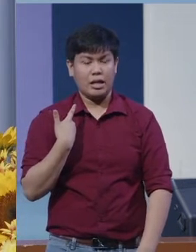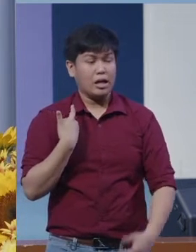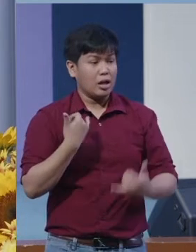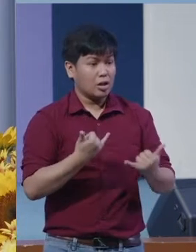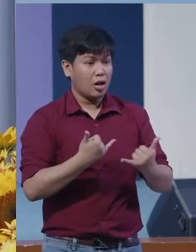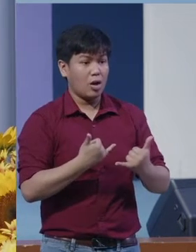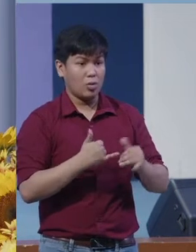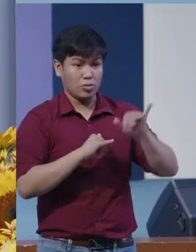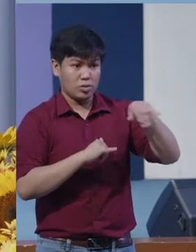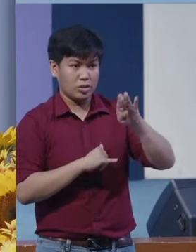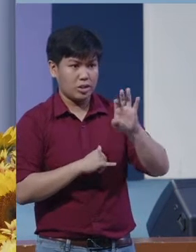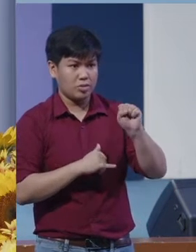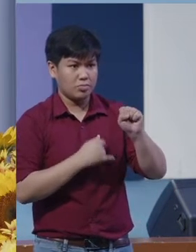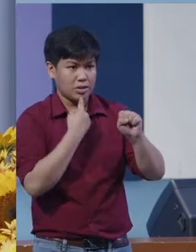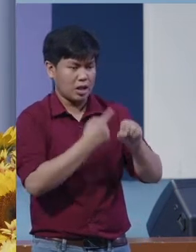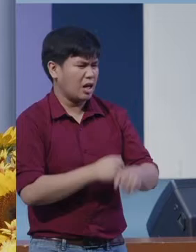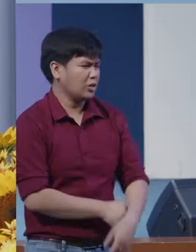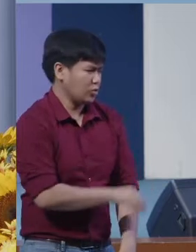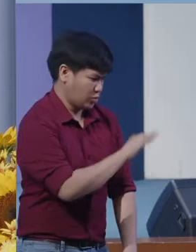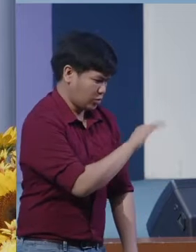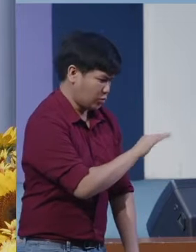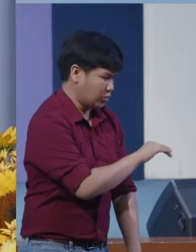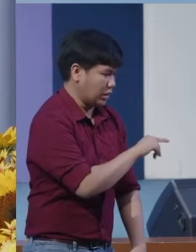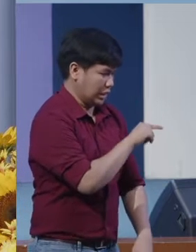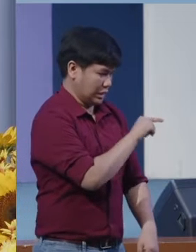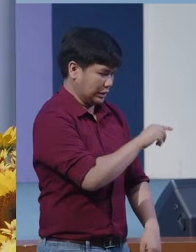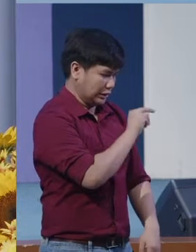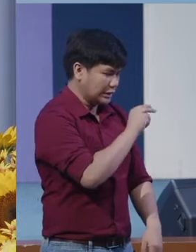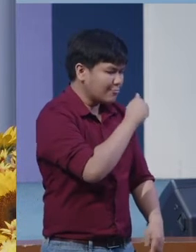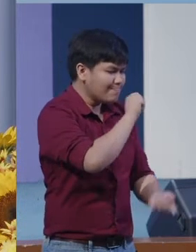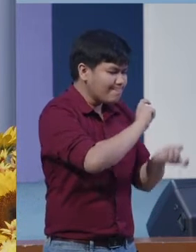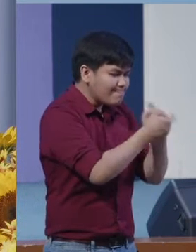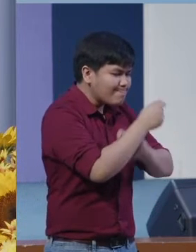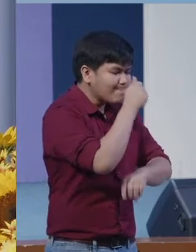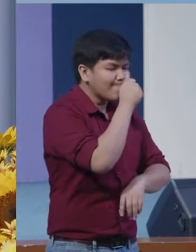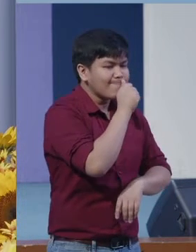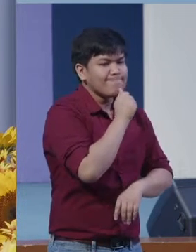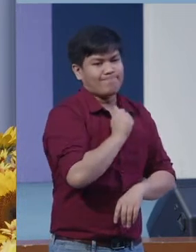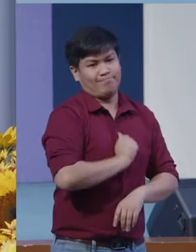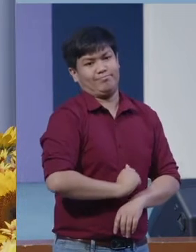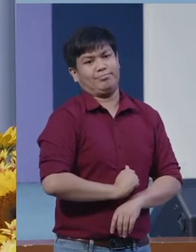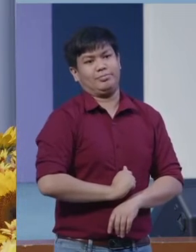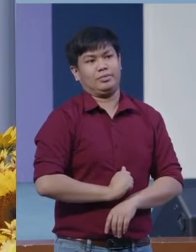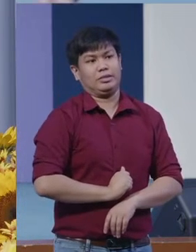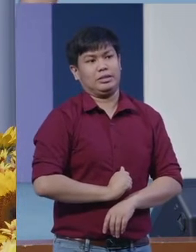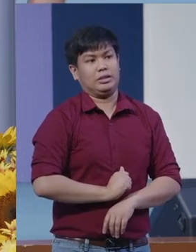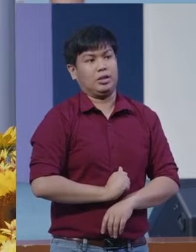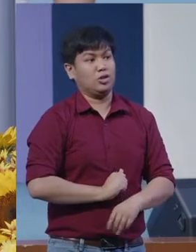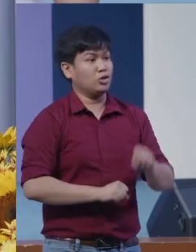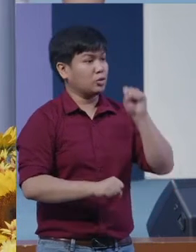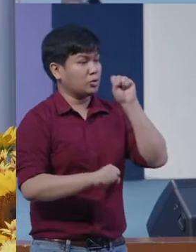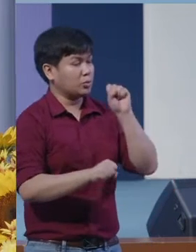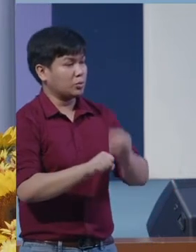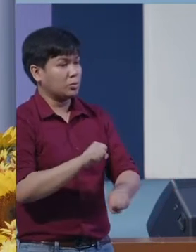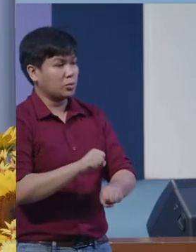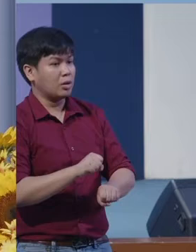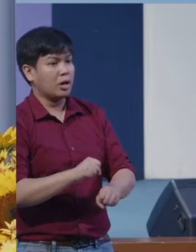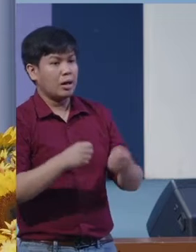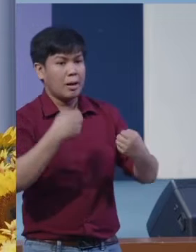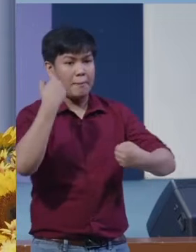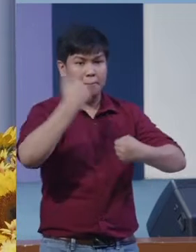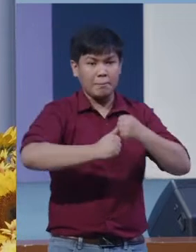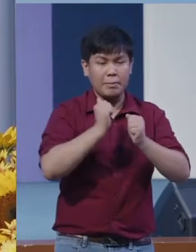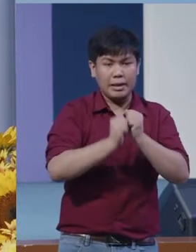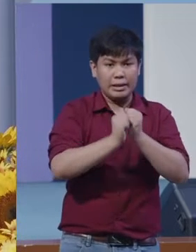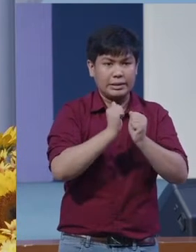So, merong admonition dito na sila ay maging patient. So, alam natin na may nangyayaring pag-uusig sa kalagitnaan